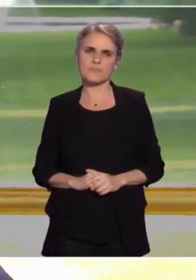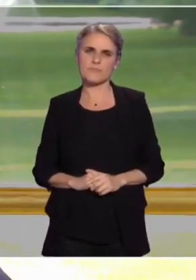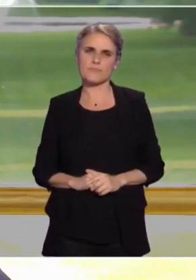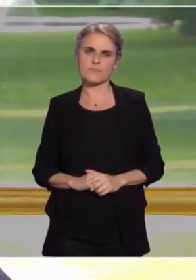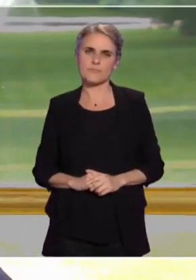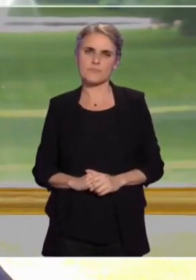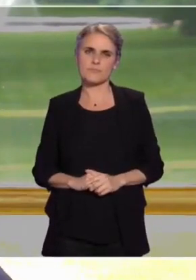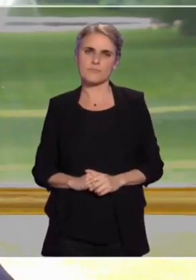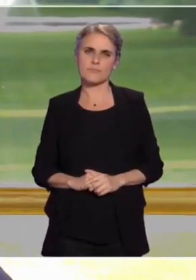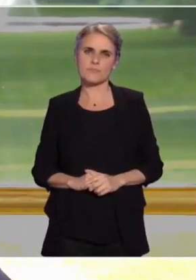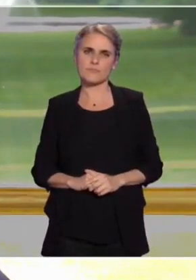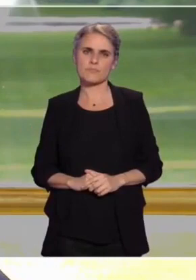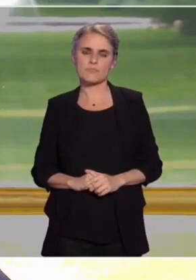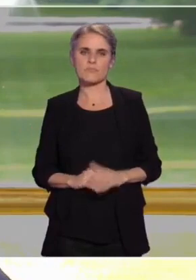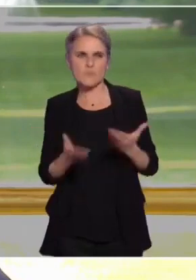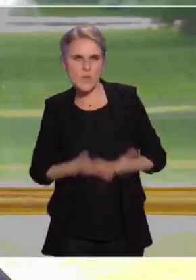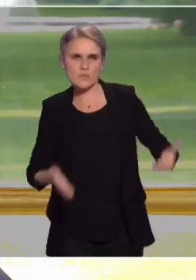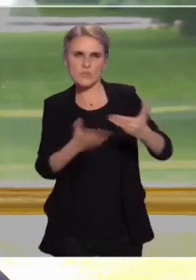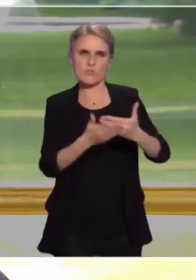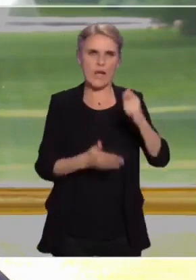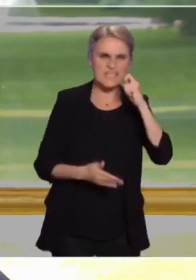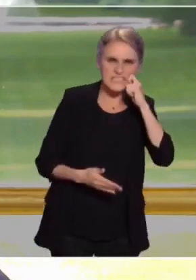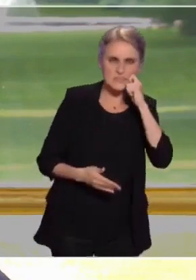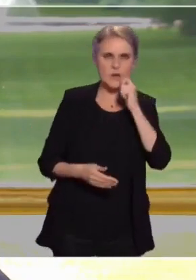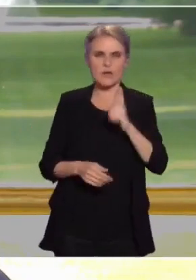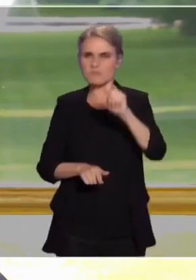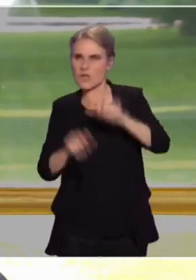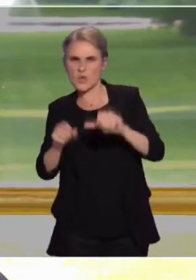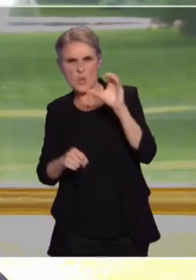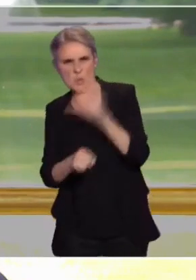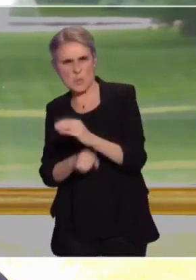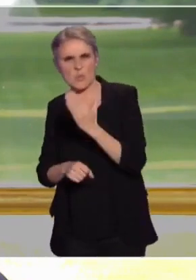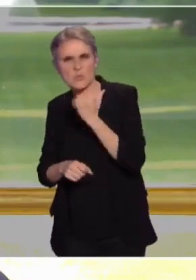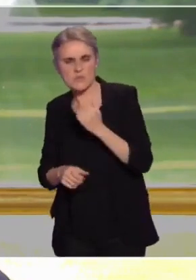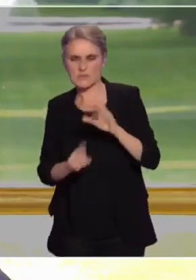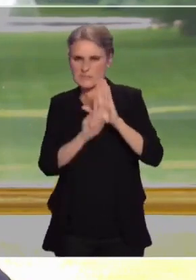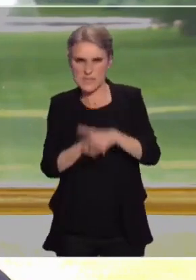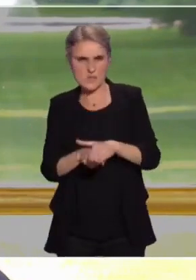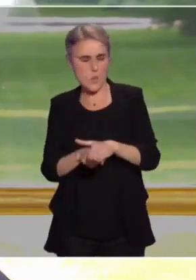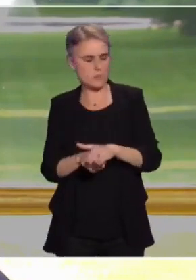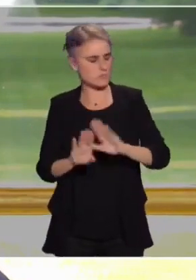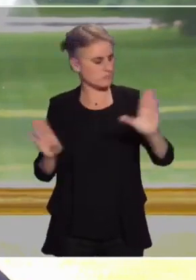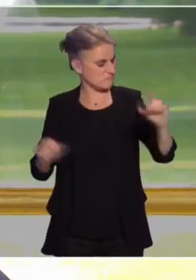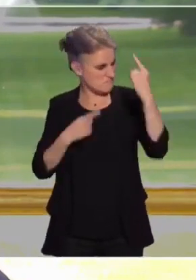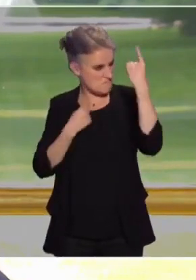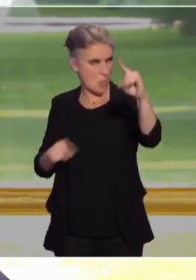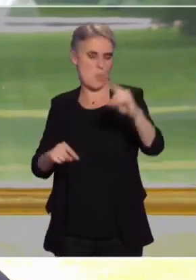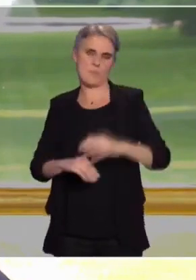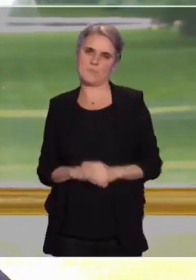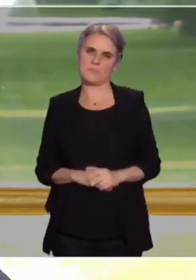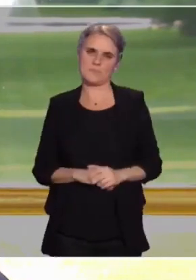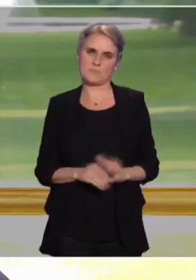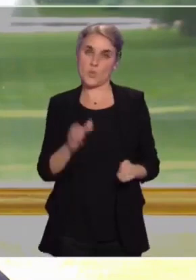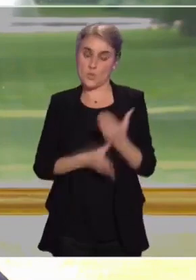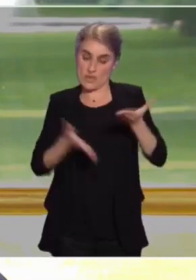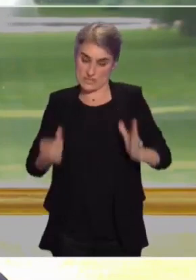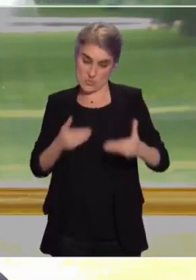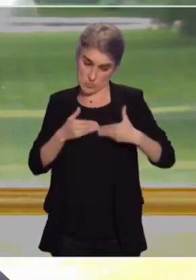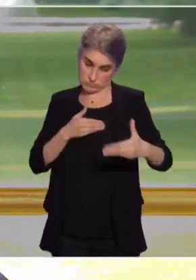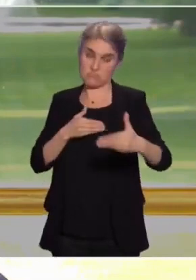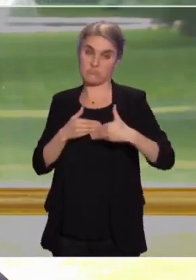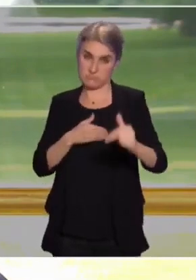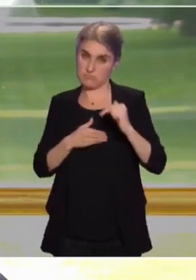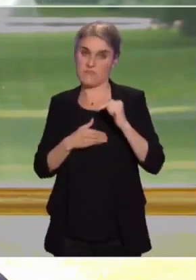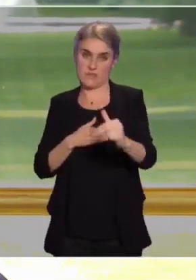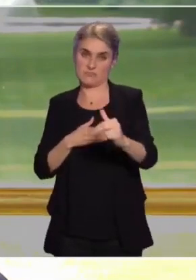serons intraitables face au racisme à l'antisémitisme et aux discriminations et de nouvelles décisions fortes pour l'égalité des chances